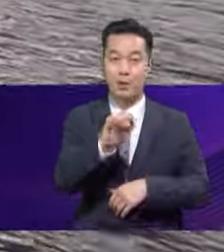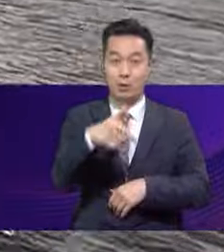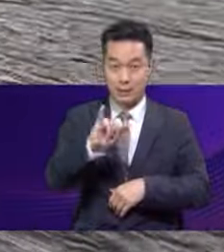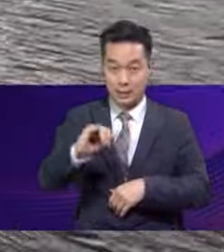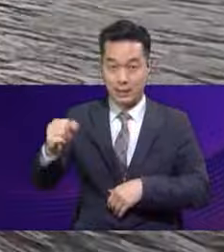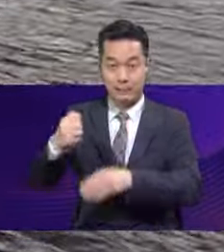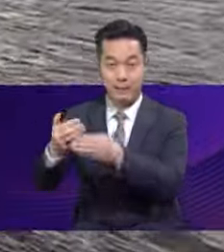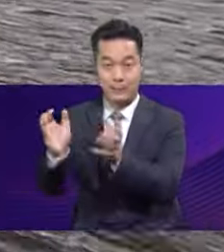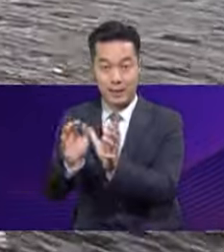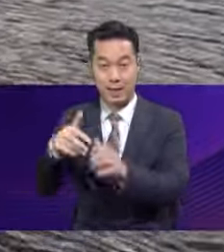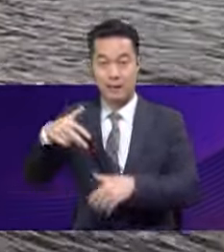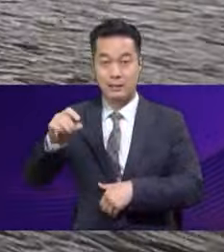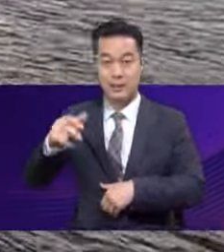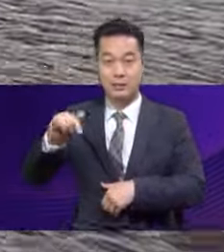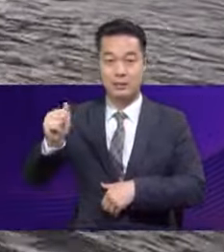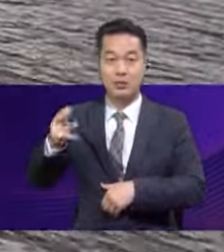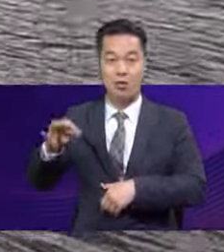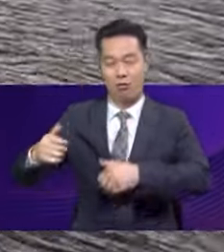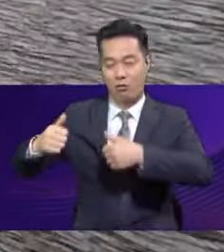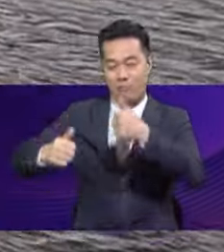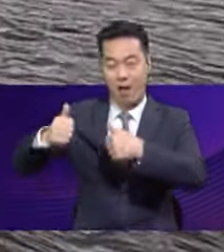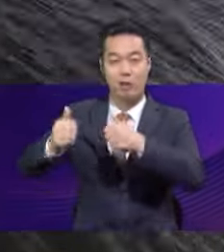장진영 후보가 경합으로 예측됩니다.